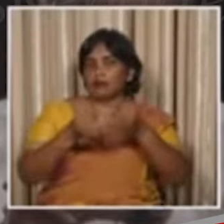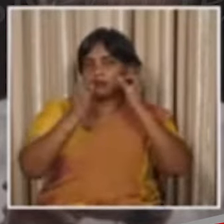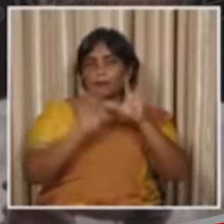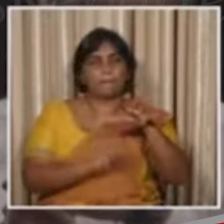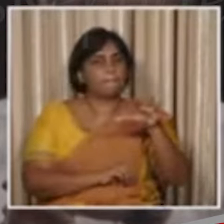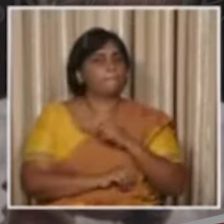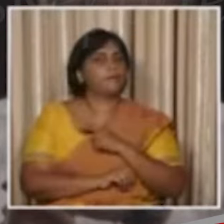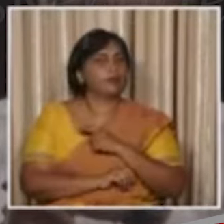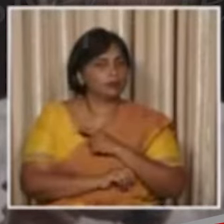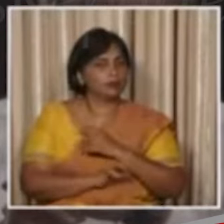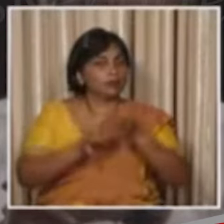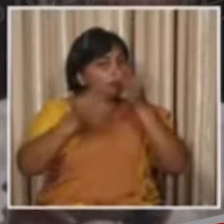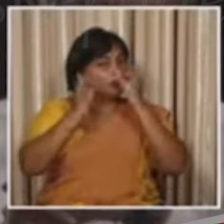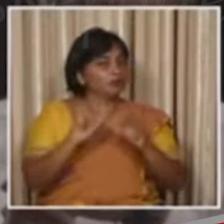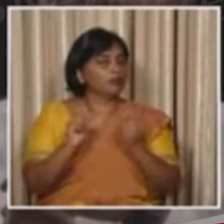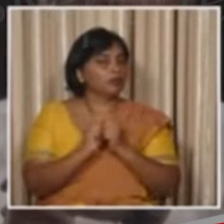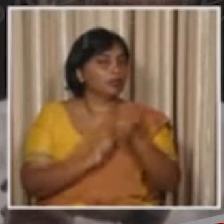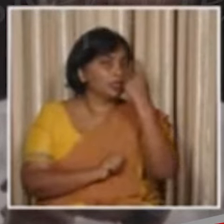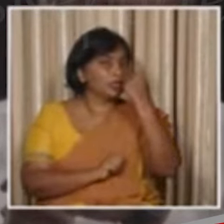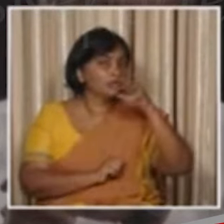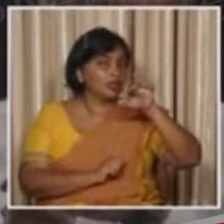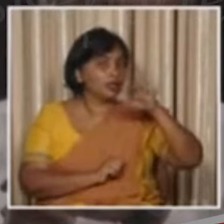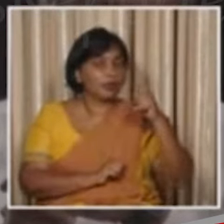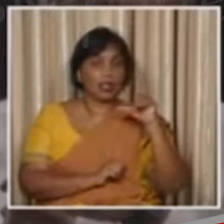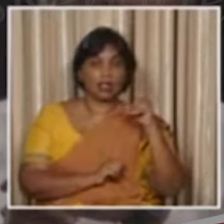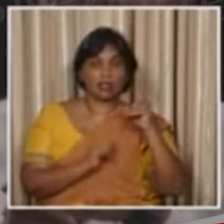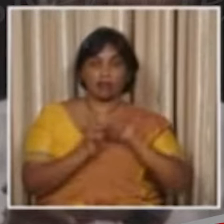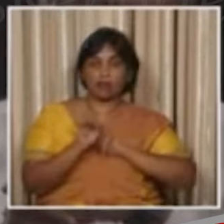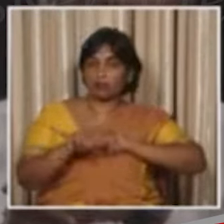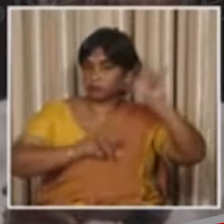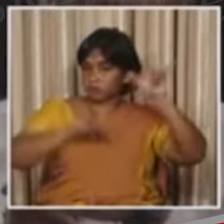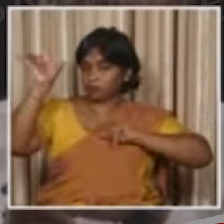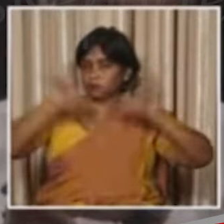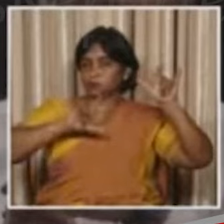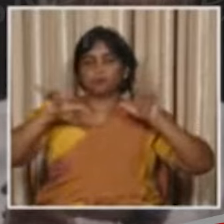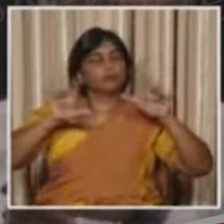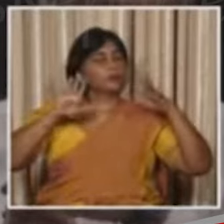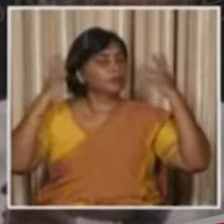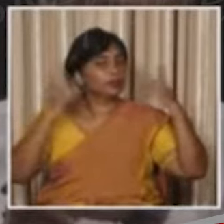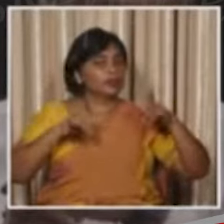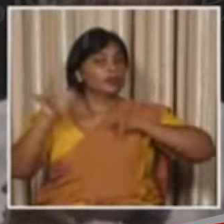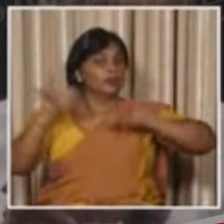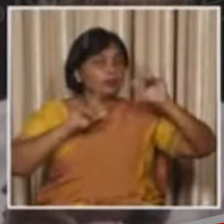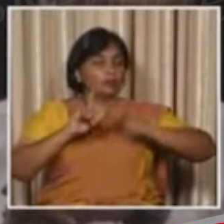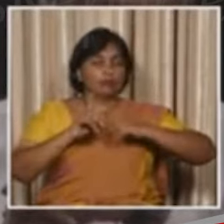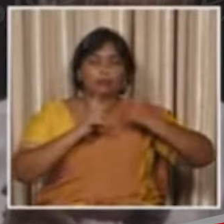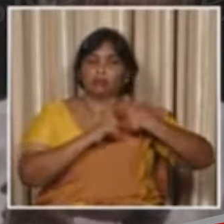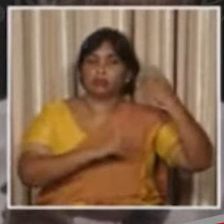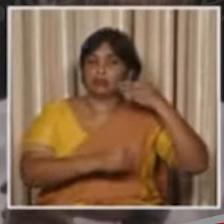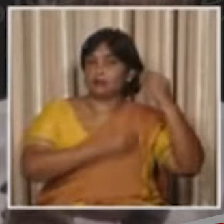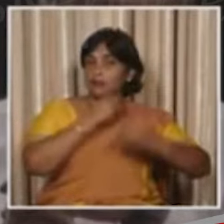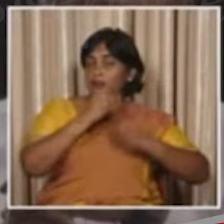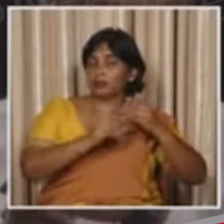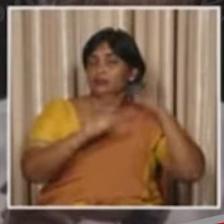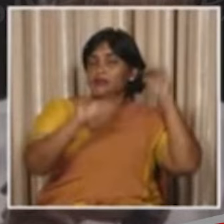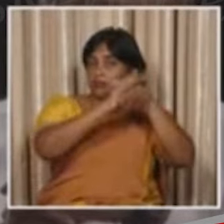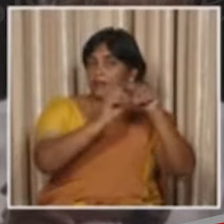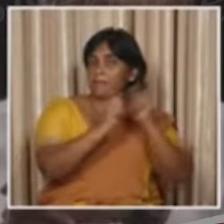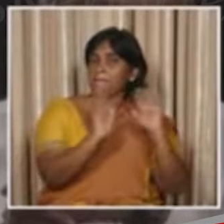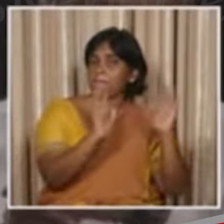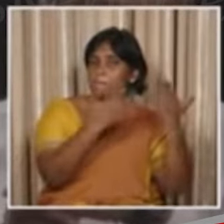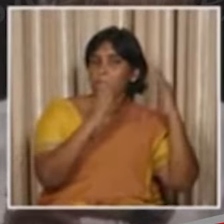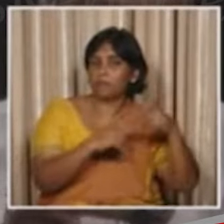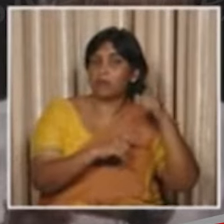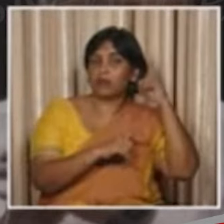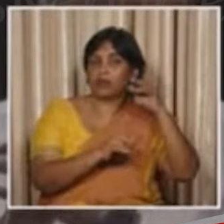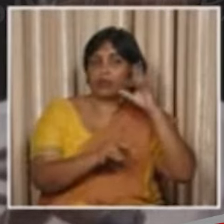කරේ. නිවැරදි විදියටම ඒ 1970 එළියට ගියපු කණ්ඩායම ඒ රටවල්වල පිටරටවල්වල ලොකු කර්ම ආයතන පටන් අරගෙන